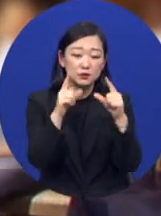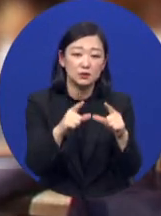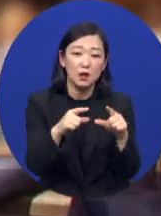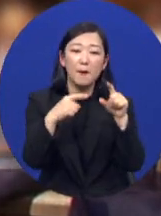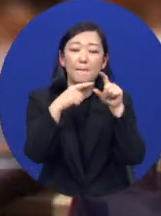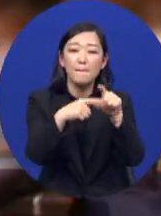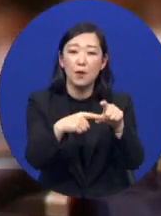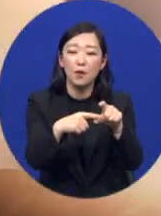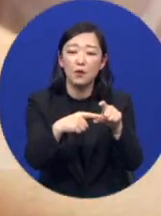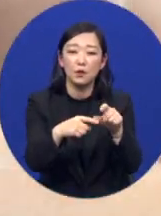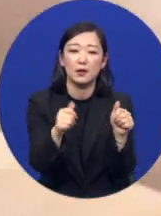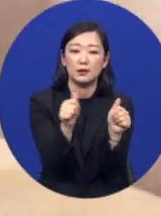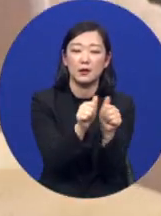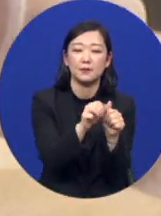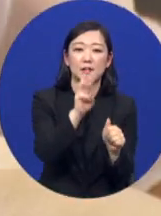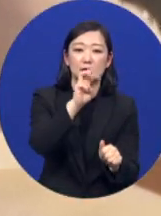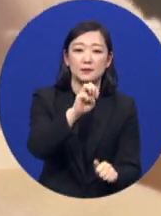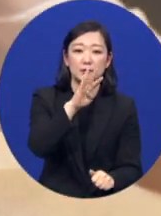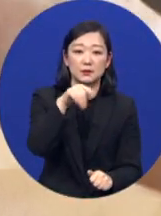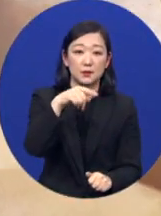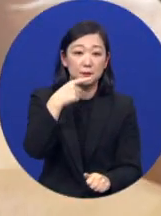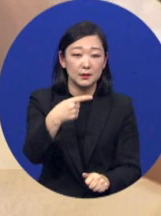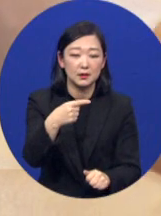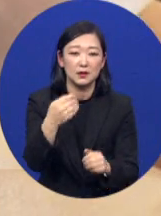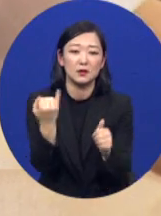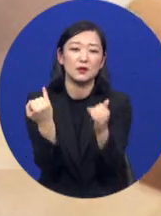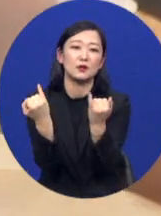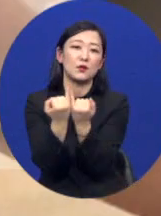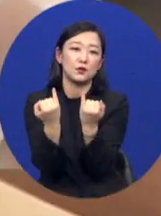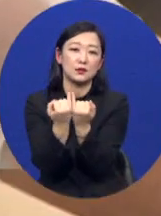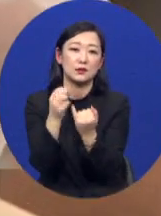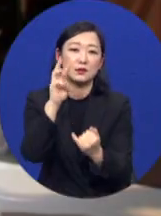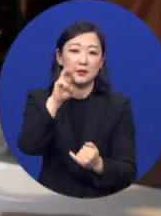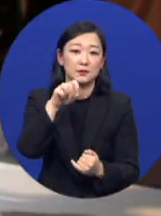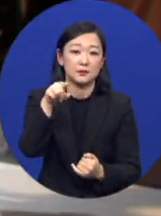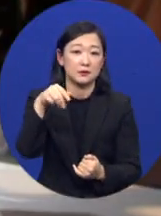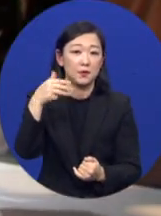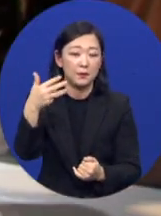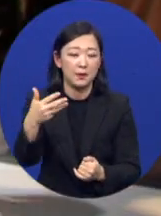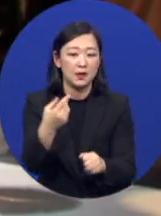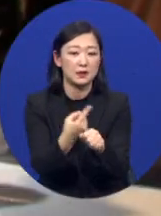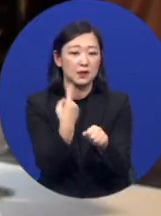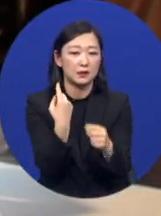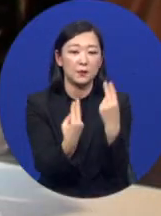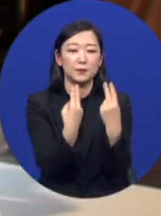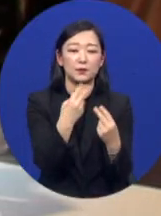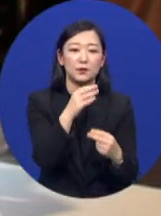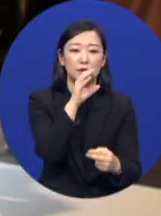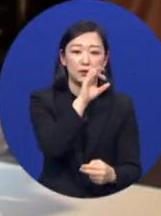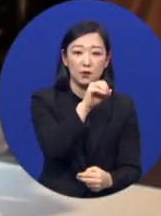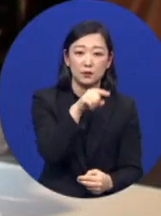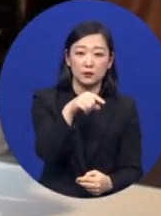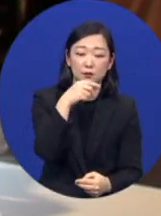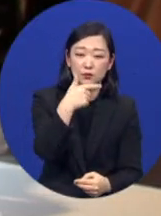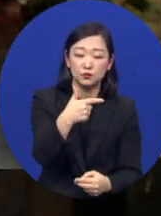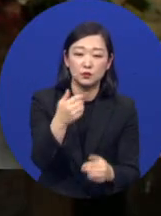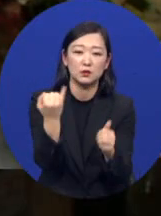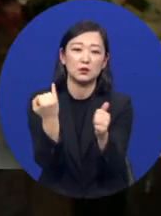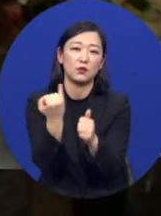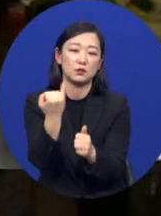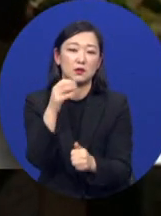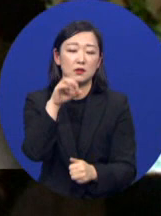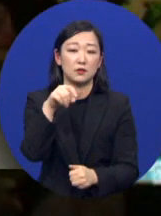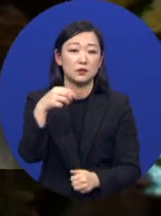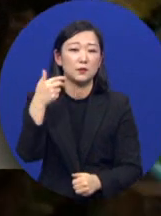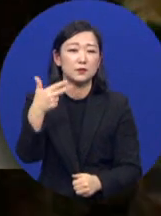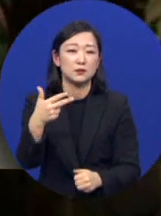평균 초혼 연령은 남자 34.1세 여자 31.8세로 전년보다 남자는 0.6세 여자는